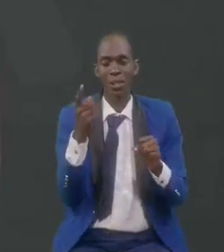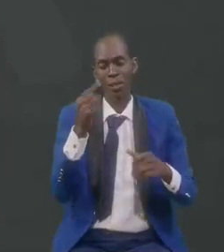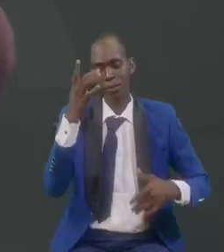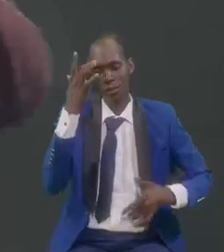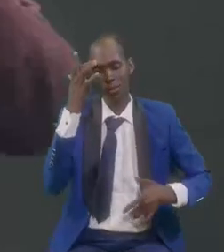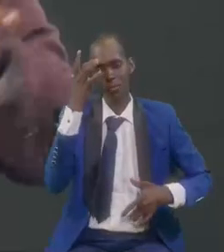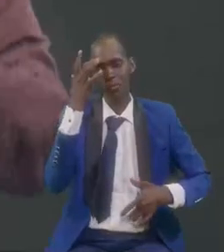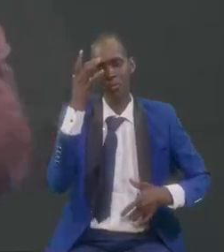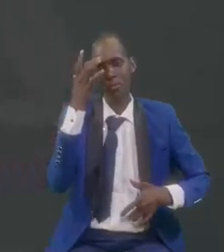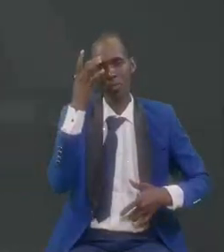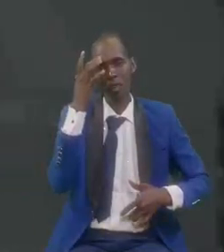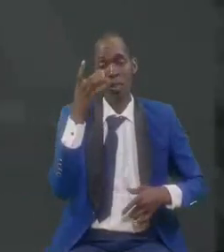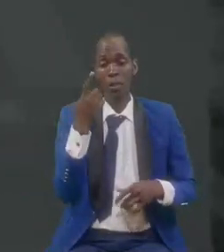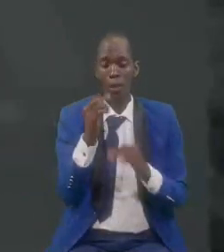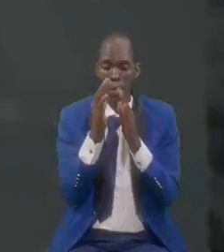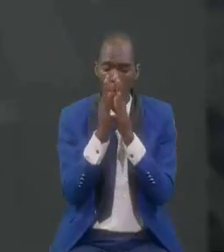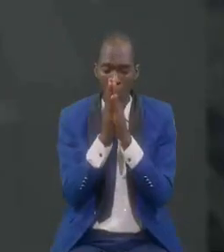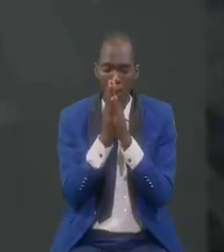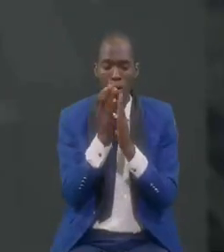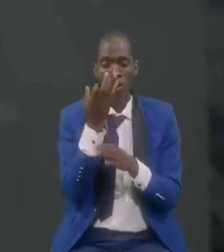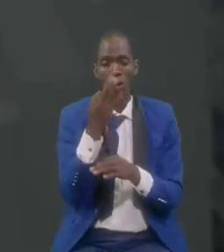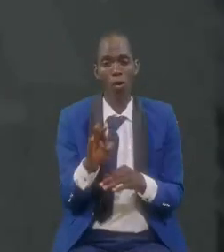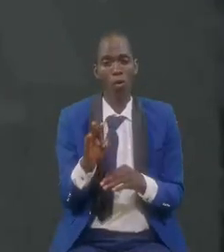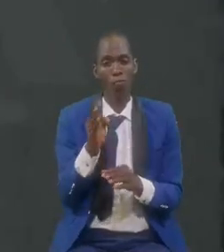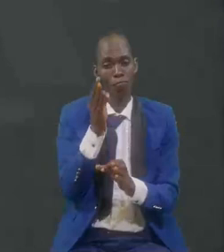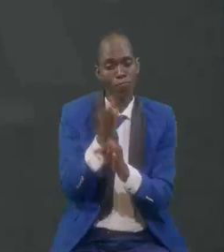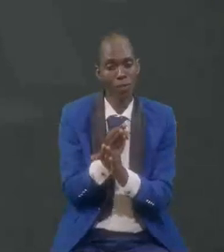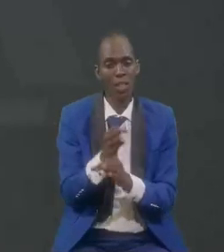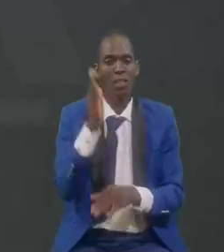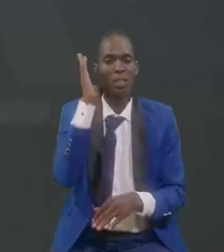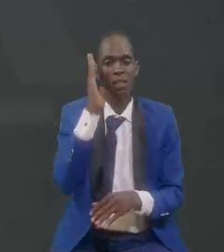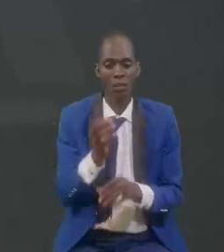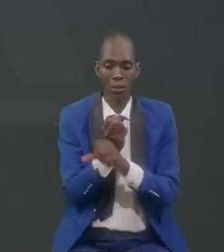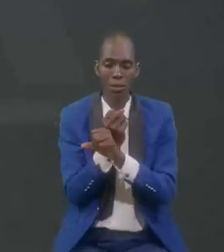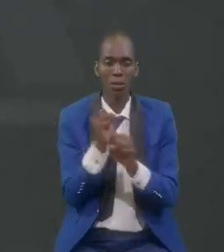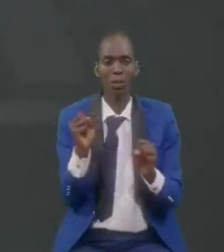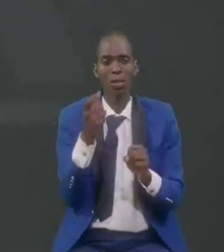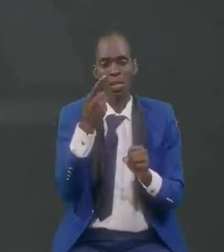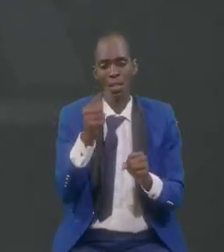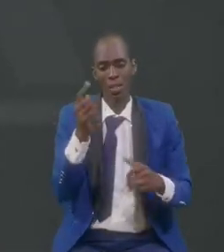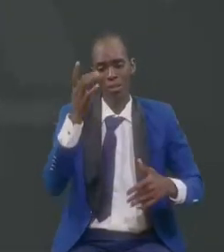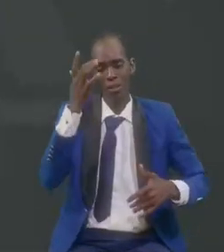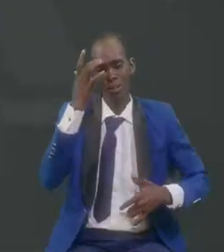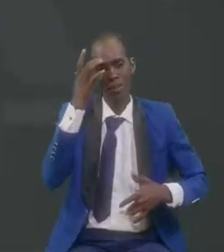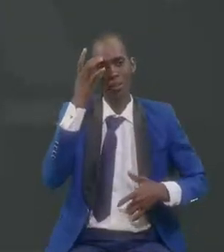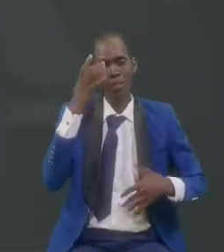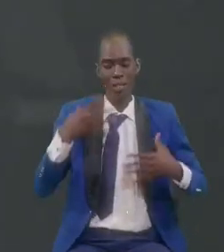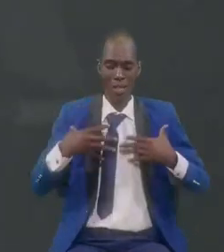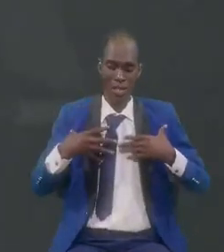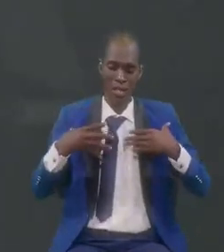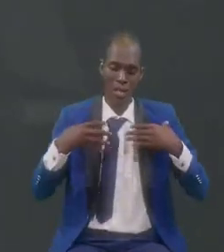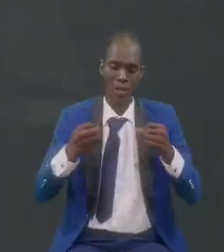malade. La prière de la foi sauvera le malade. Guérira